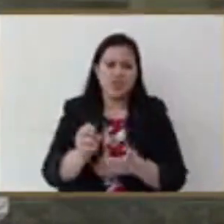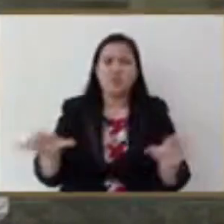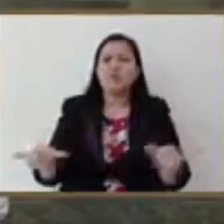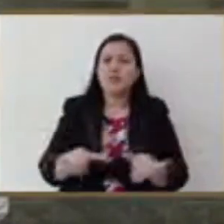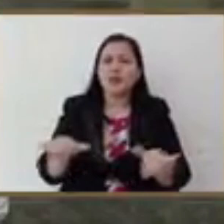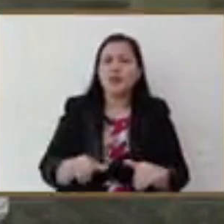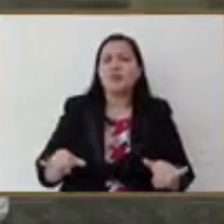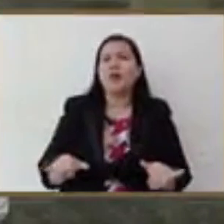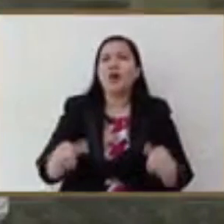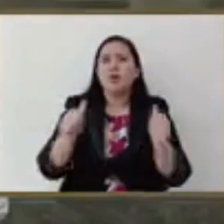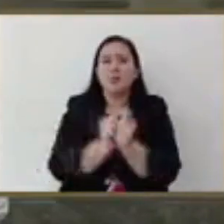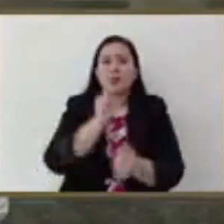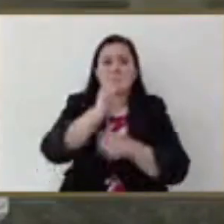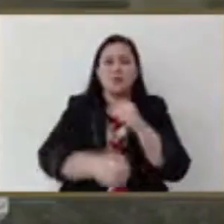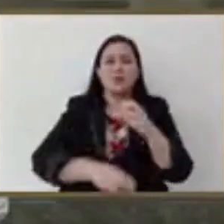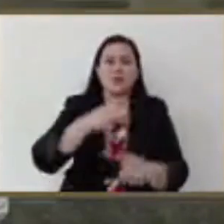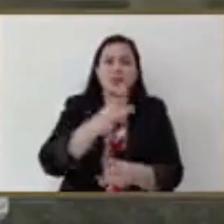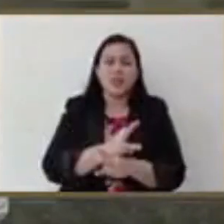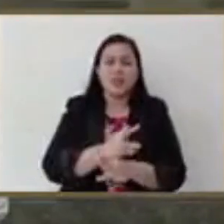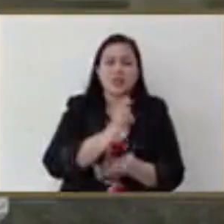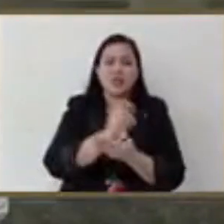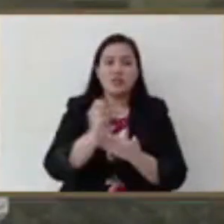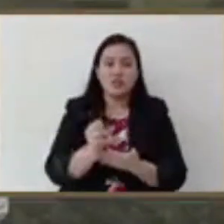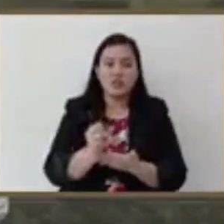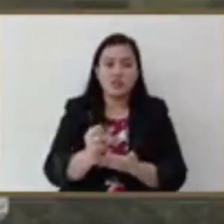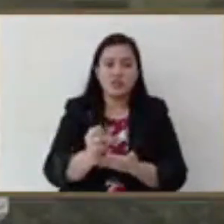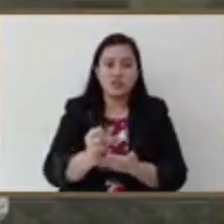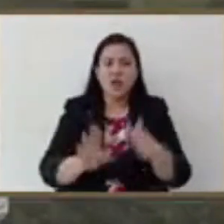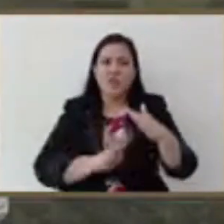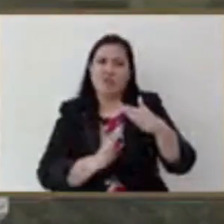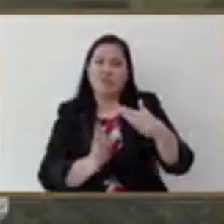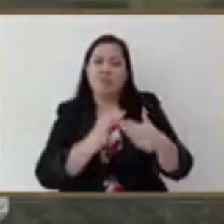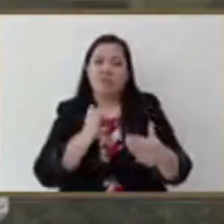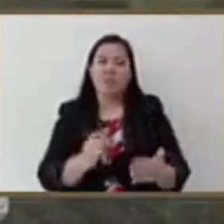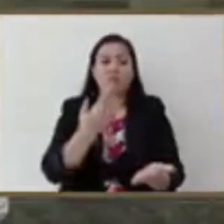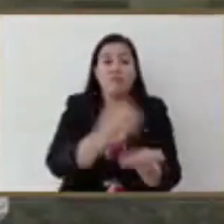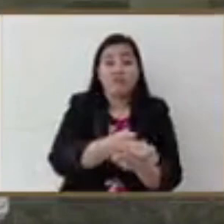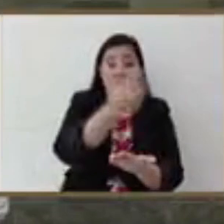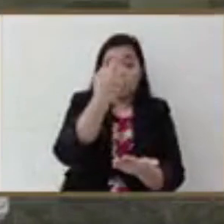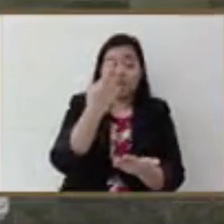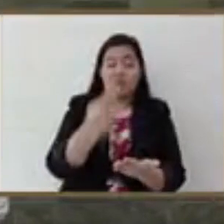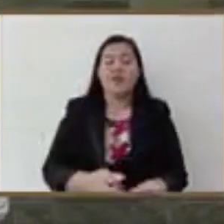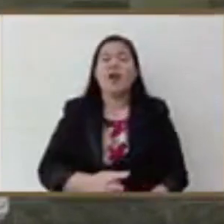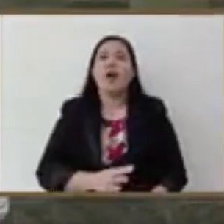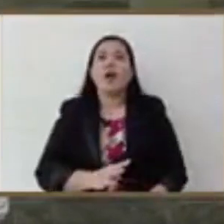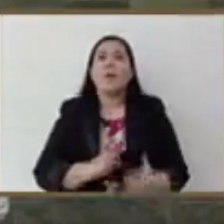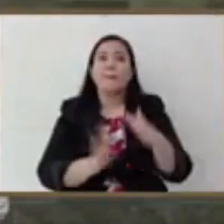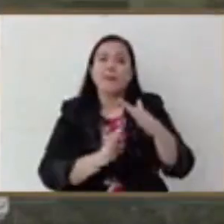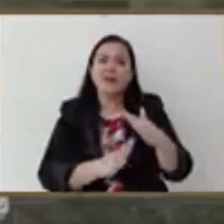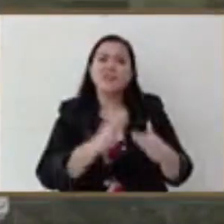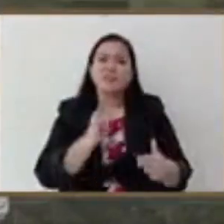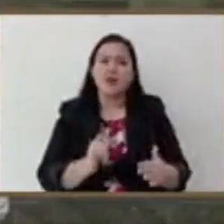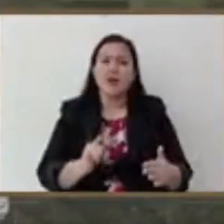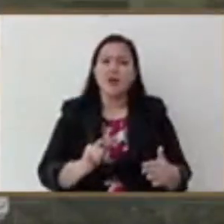ang batayan ay pera, batayan ay possession, batayan ay position, batayan ay ang pagbibigay. You